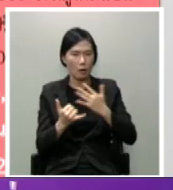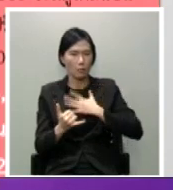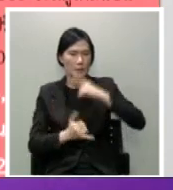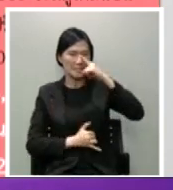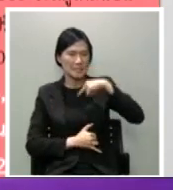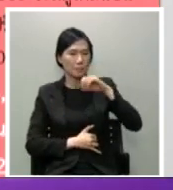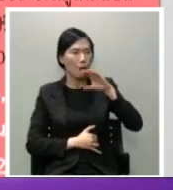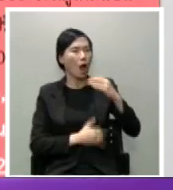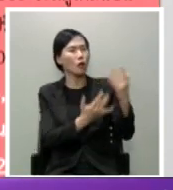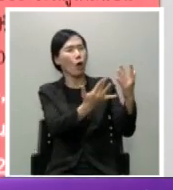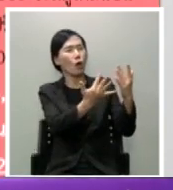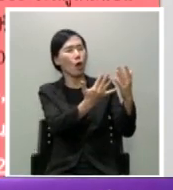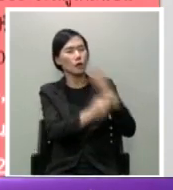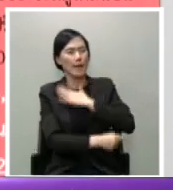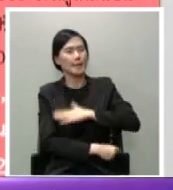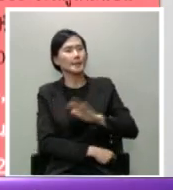ให้ร